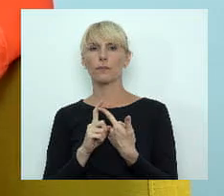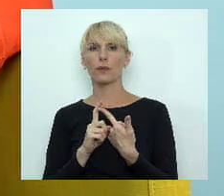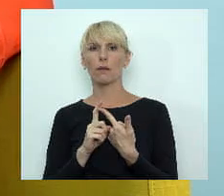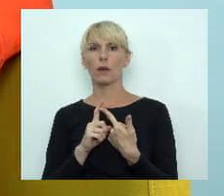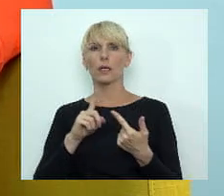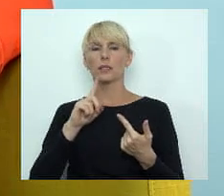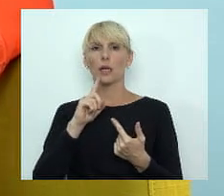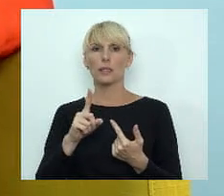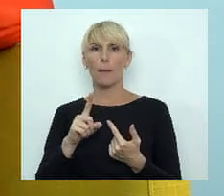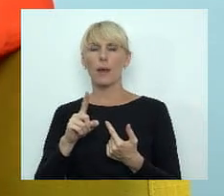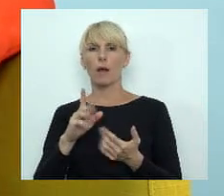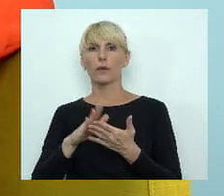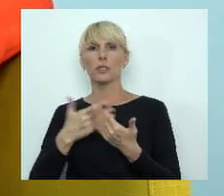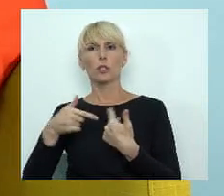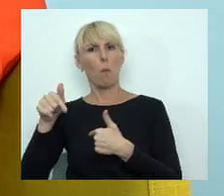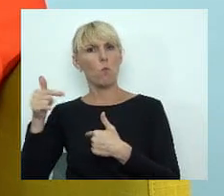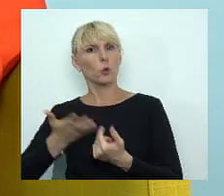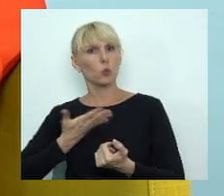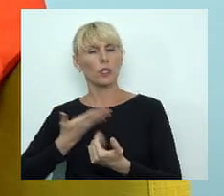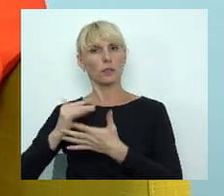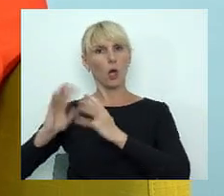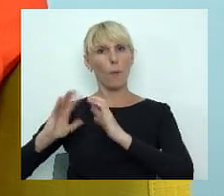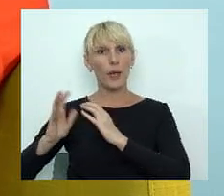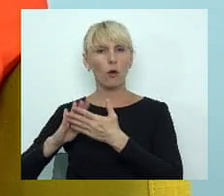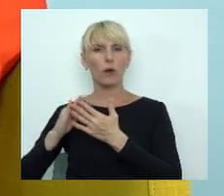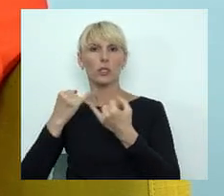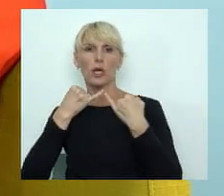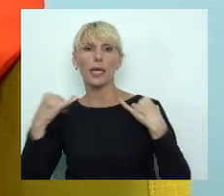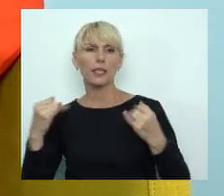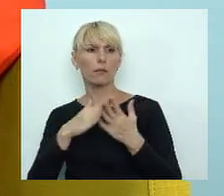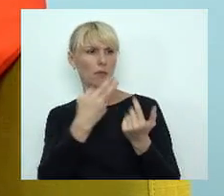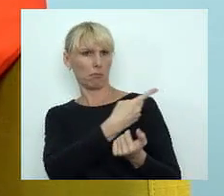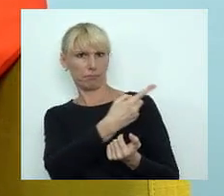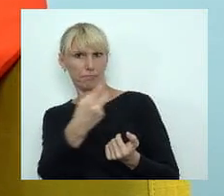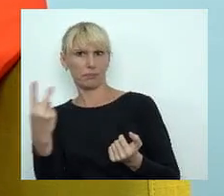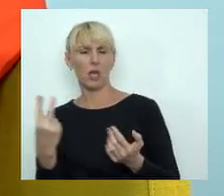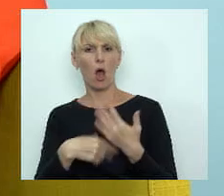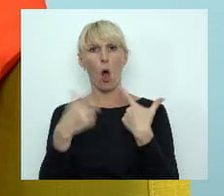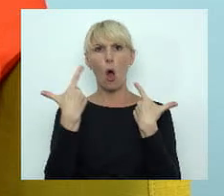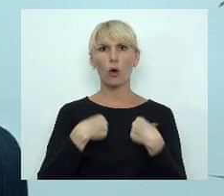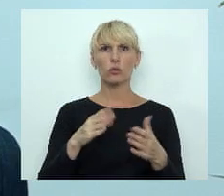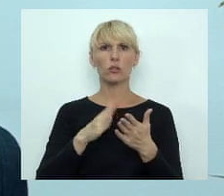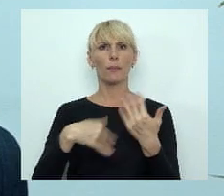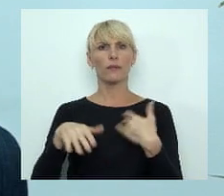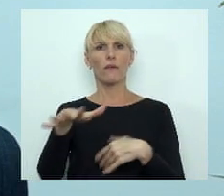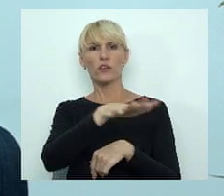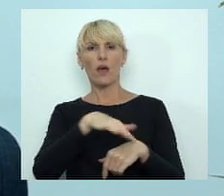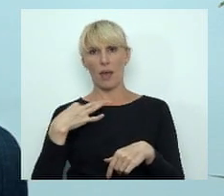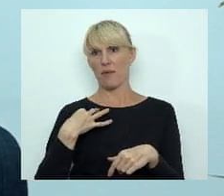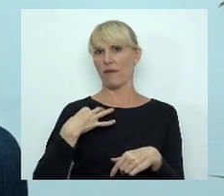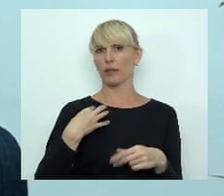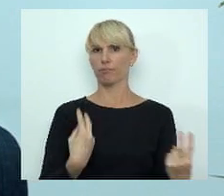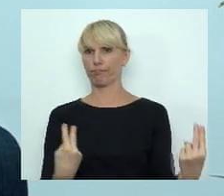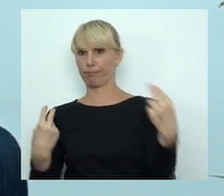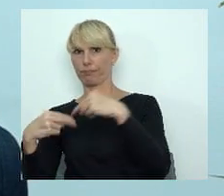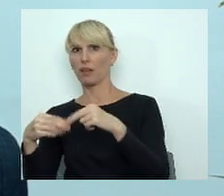ten sposób zagospodarowany, zaopiekowany przez personel, że inne postronne osoby nie wchodzą w tę jego sferę prywatności. To jest także prawo